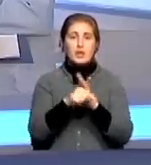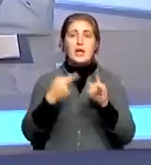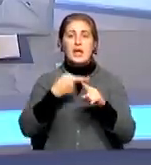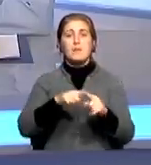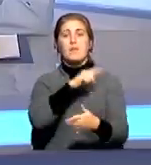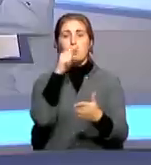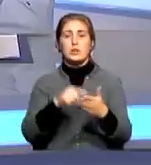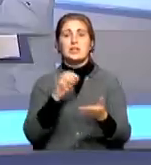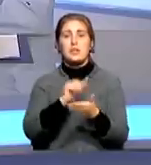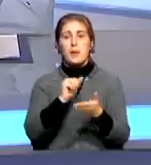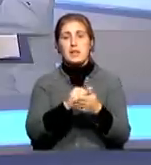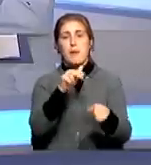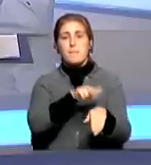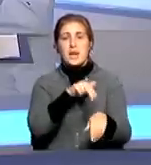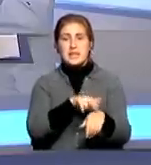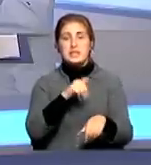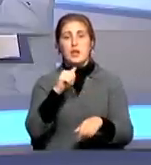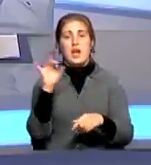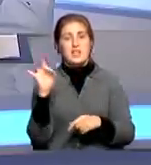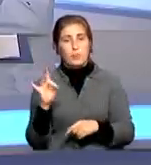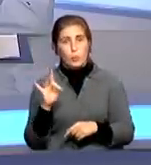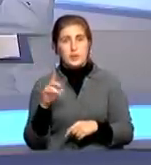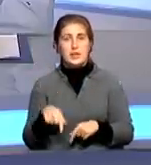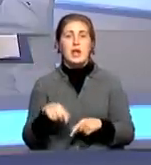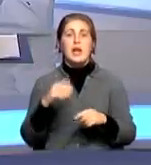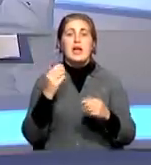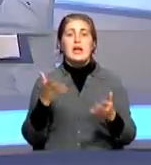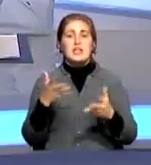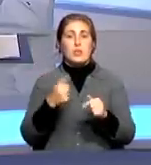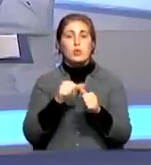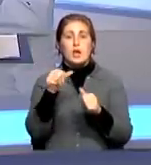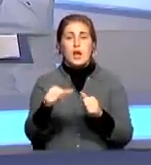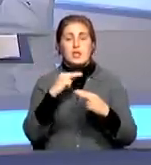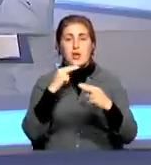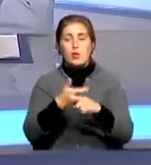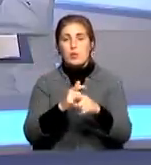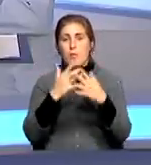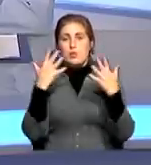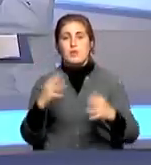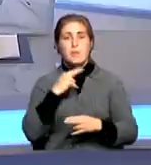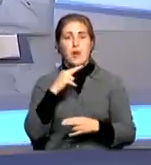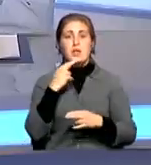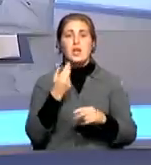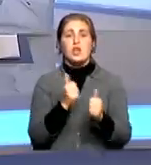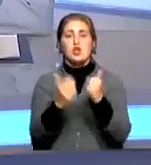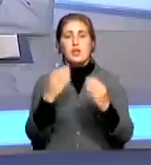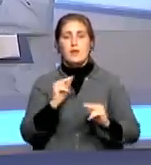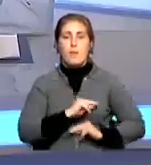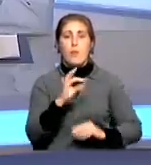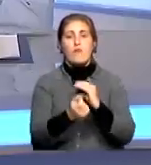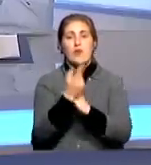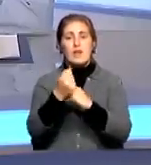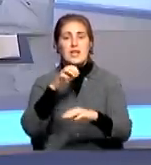вопросами занимается и полиция республики. Естественно, этому уделяется огромное внимание, ежедневная работа по выявлению